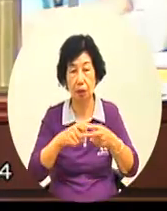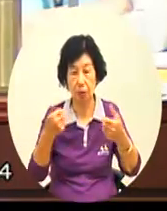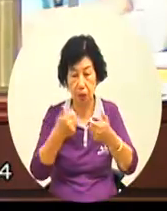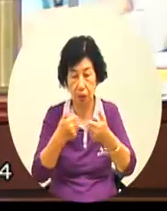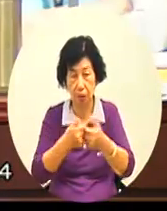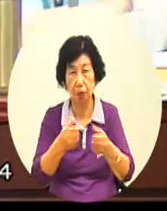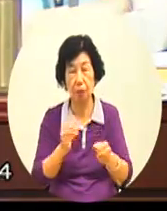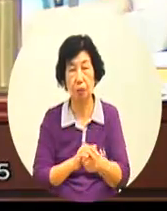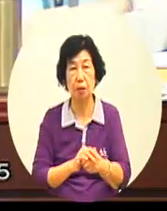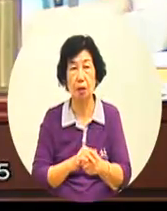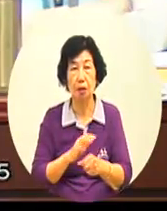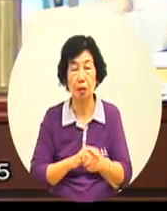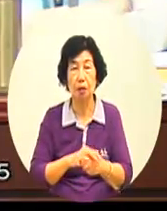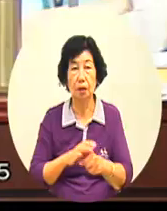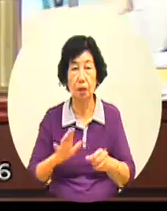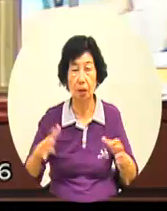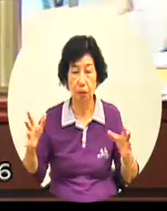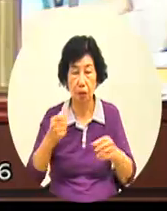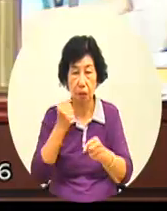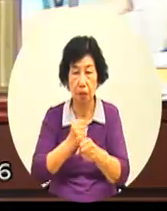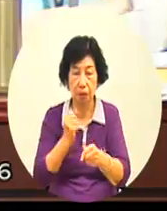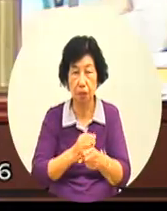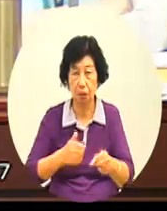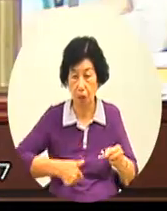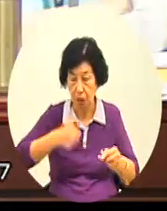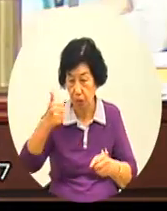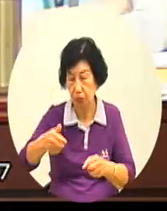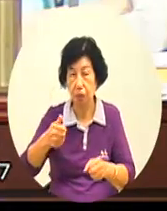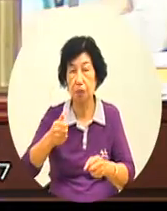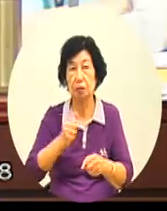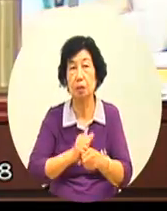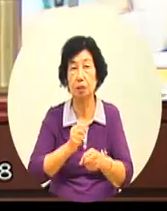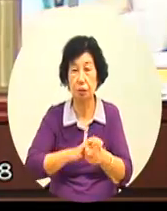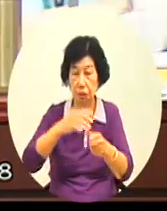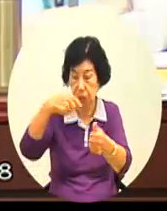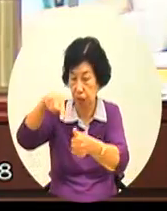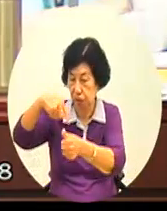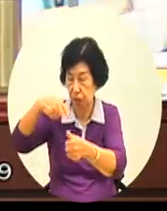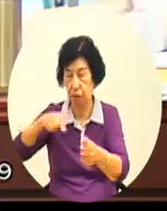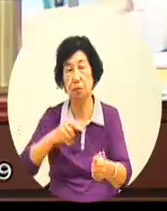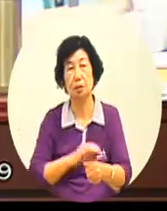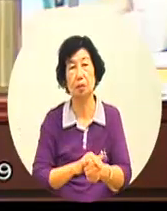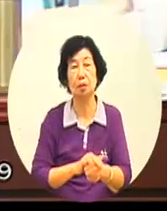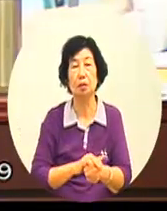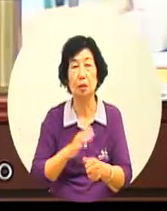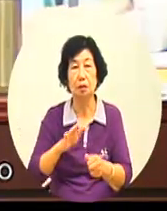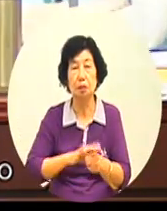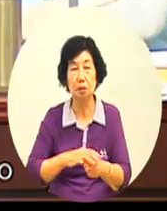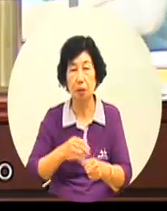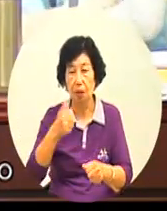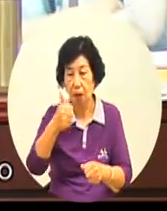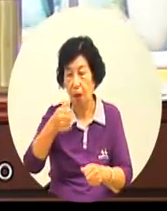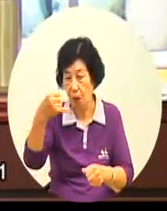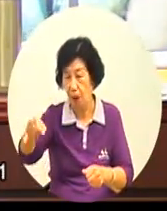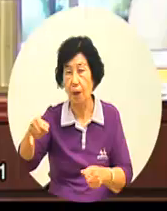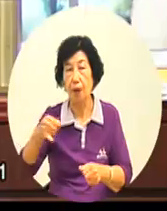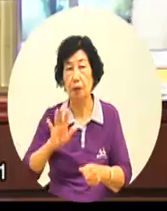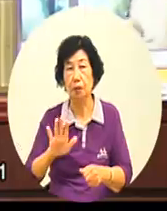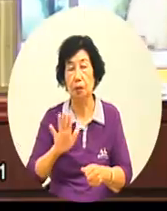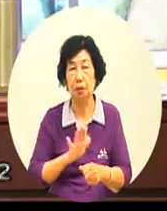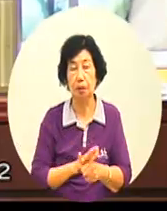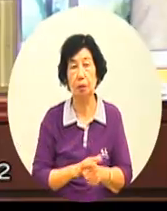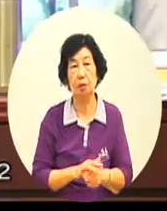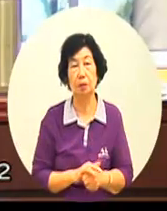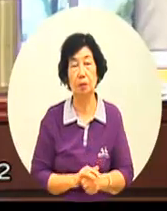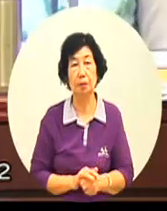仁也都有去上课，跟他们说明这之间的法令的好处跟坏处。那其实我们都有，我们也会持